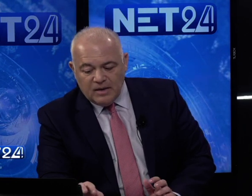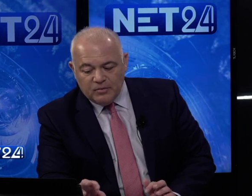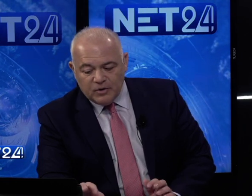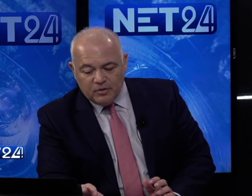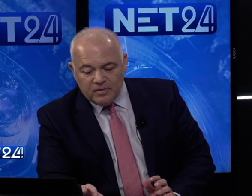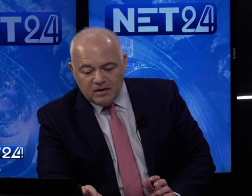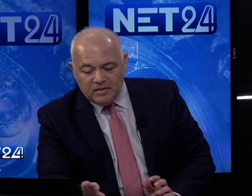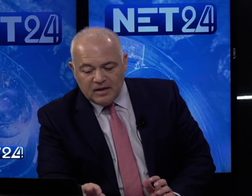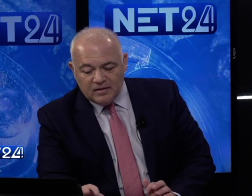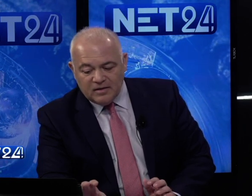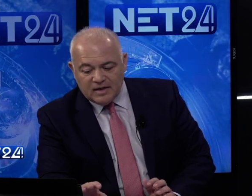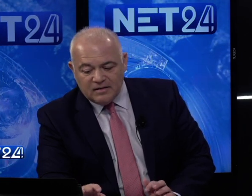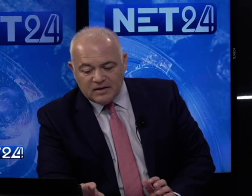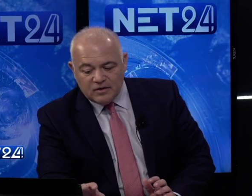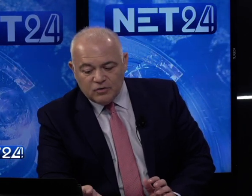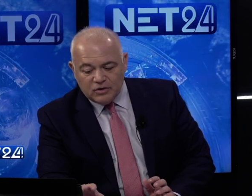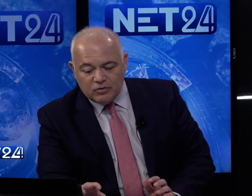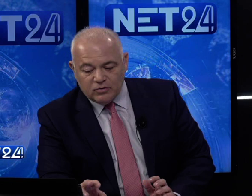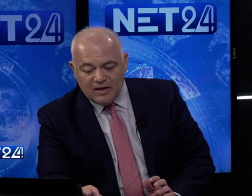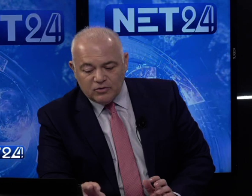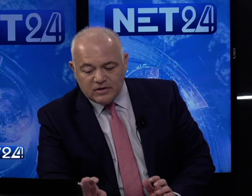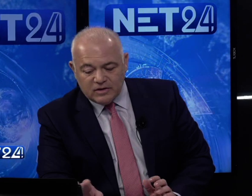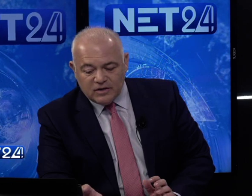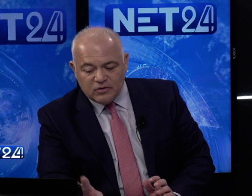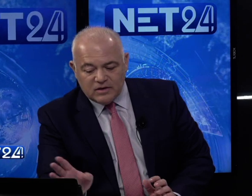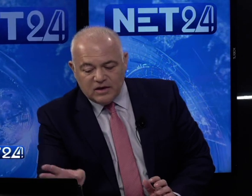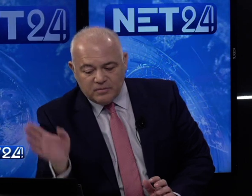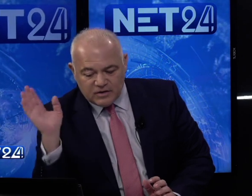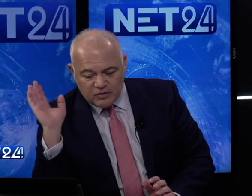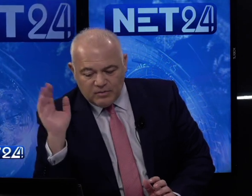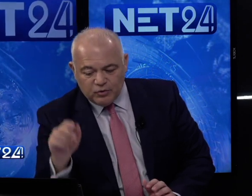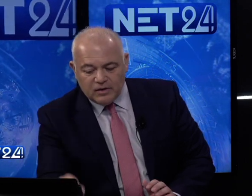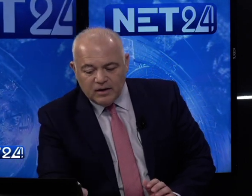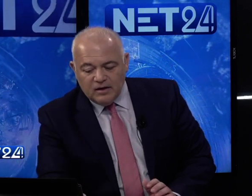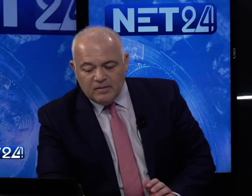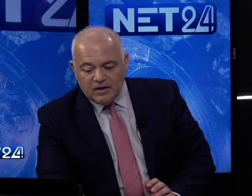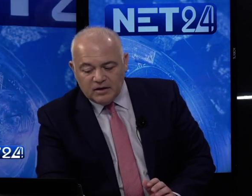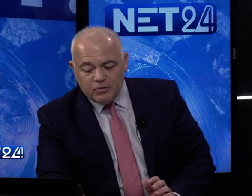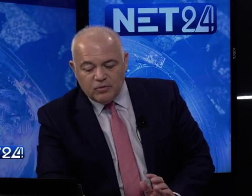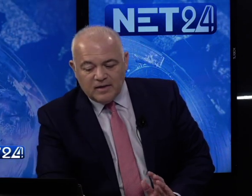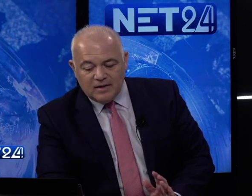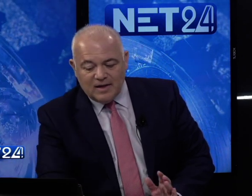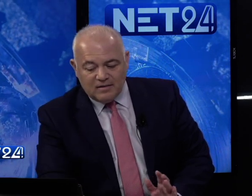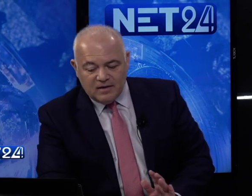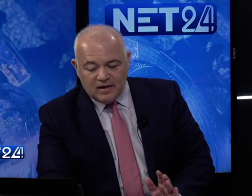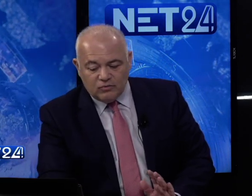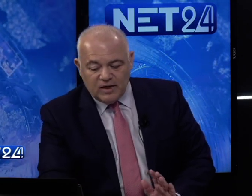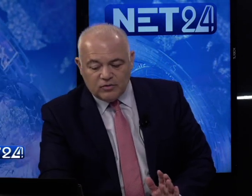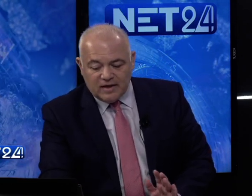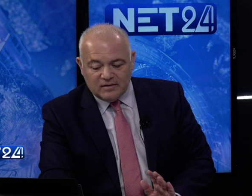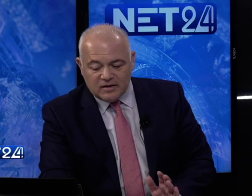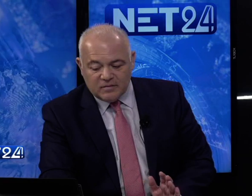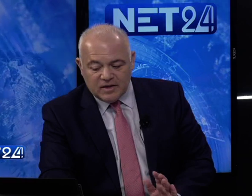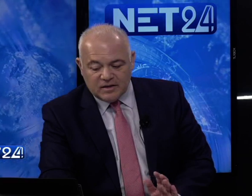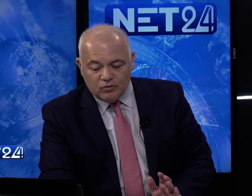Η αποπληρωμή μετατίθεται σε αντίστοιχες δόσεις στο τέλος της ισχύουσας ρύθμισης. Θα δούμε πότε. Οι επιχειρήσεις που έχουν έδρα την Αθήνα για